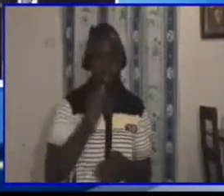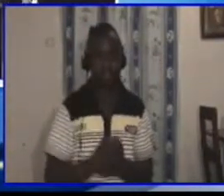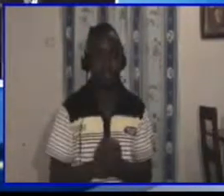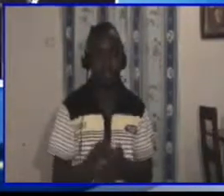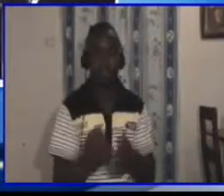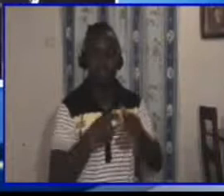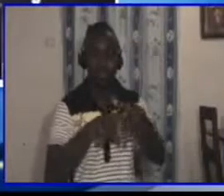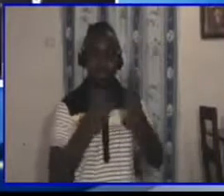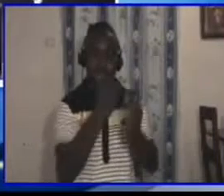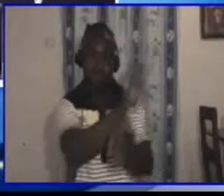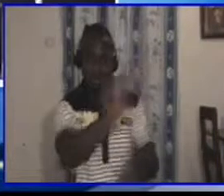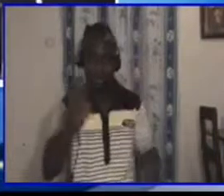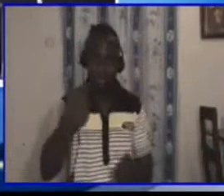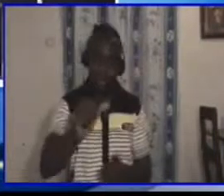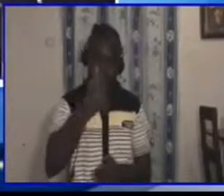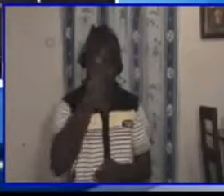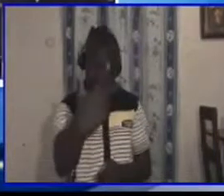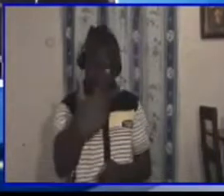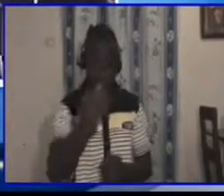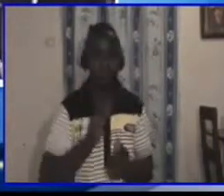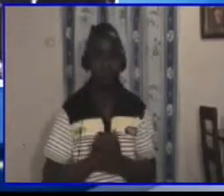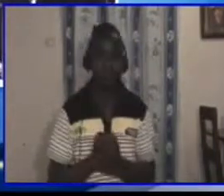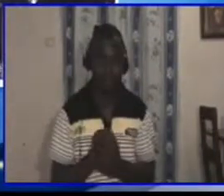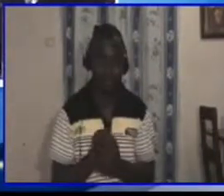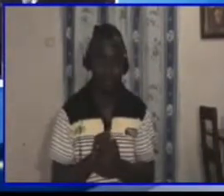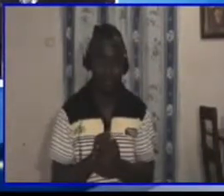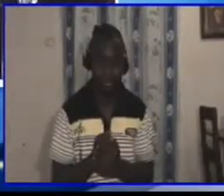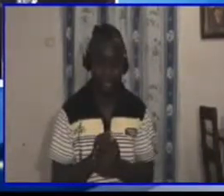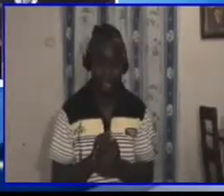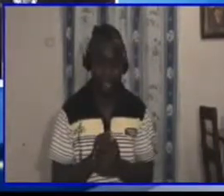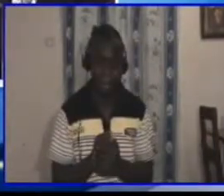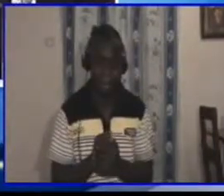allora sapete che il tempo è vicino